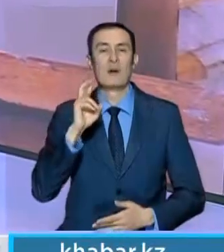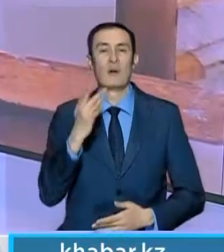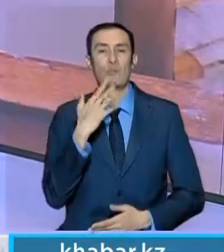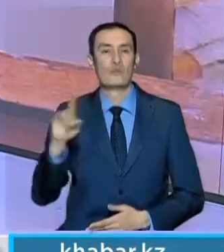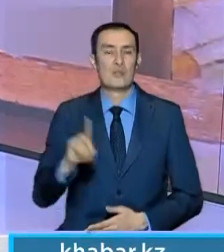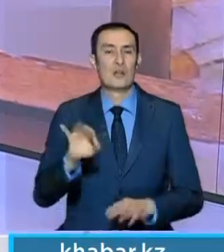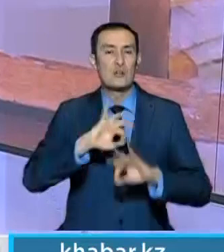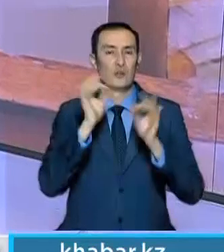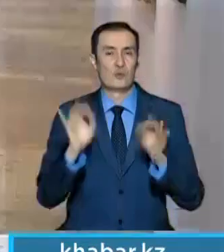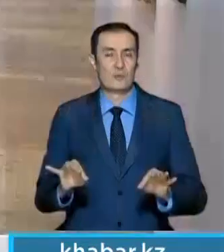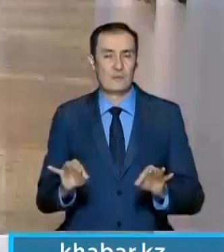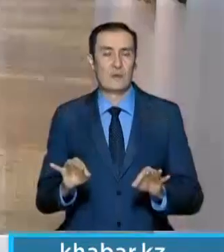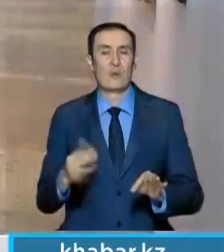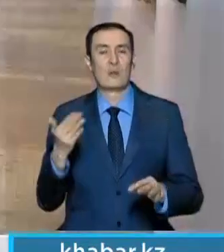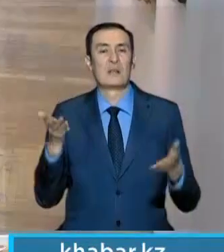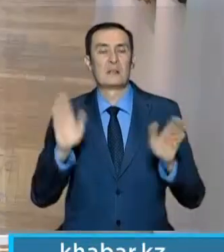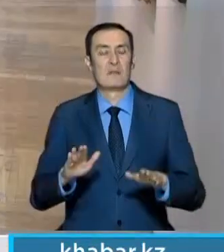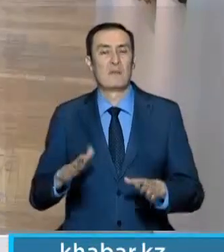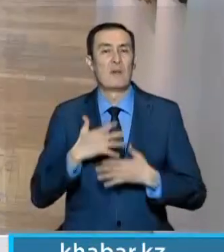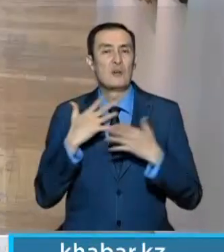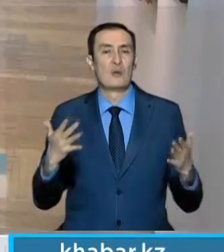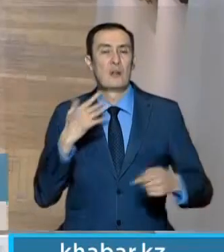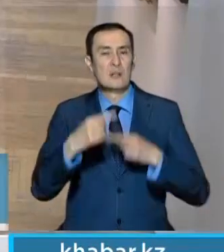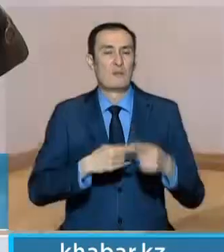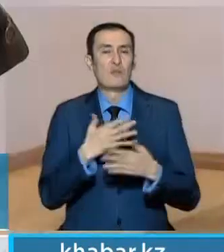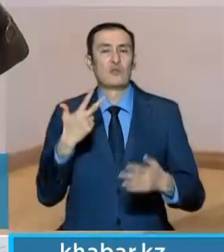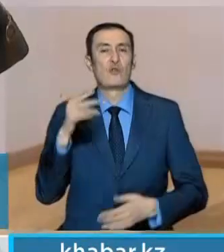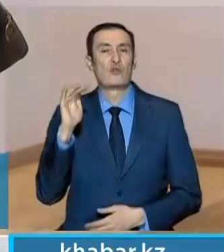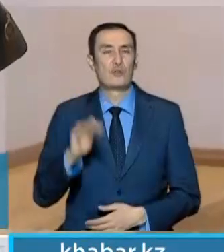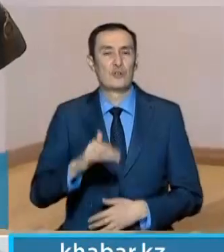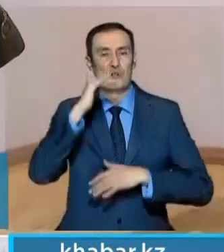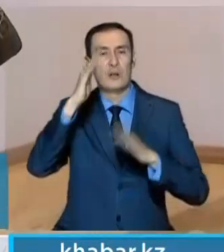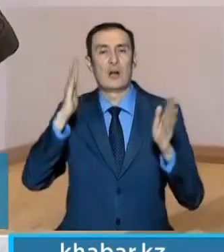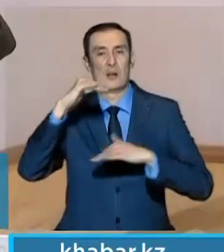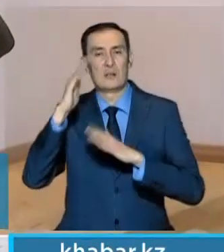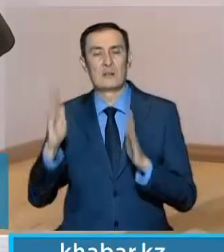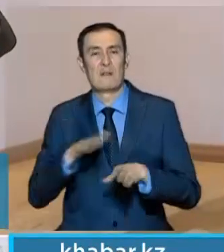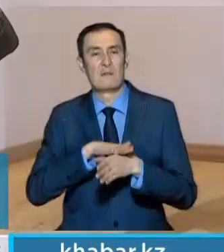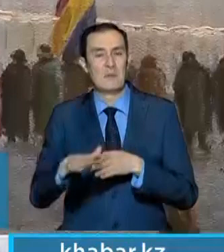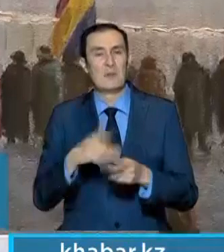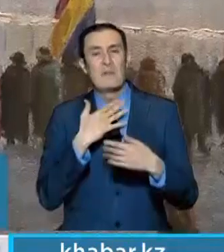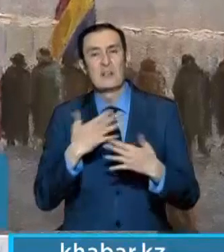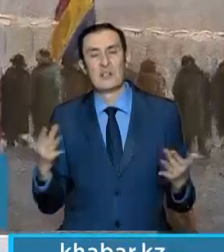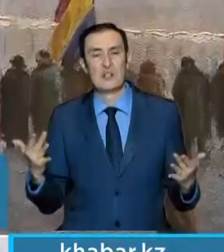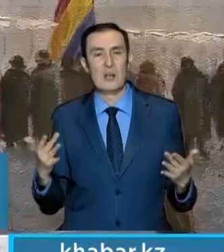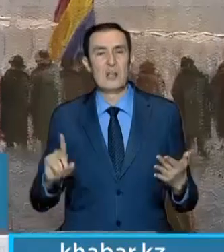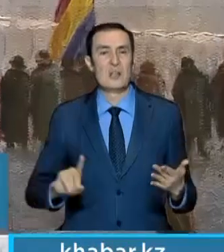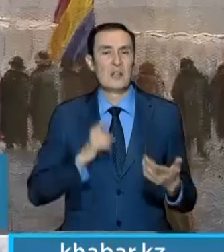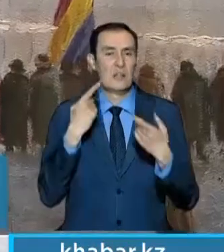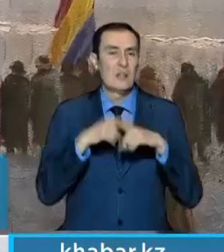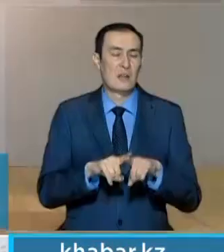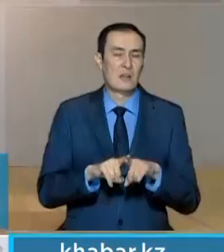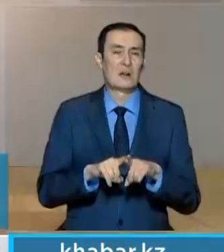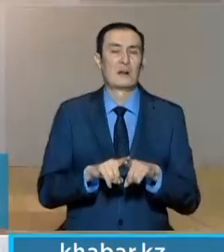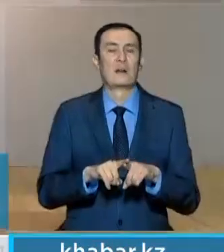музея искусств. Мастер оставил после себя богатое наследие более 3000 картин, выполненных из различных в различных жанрах